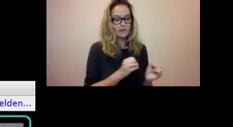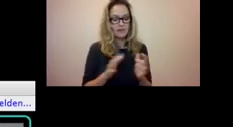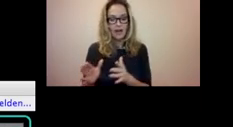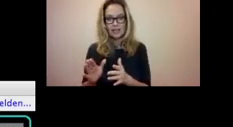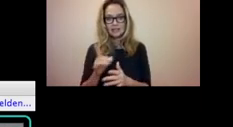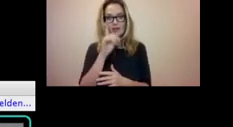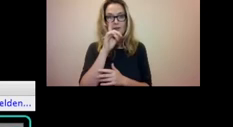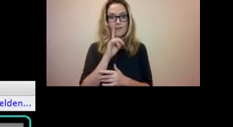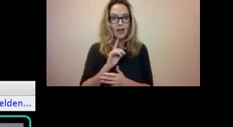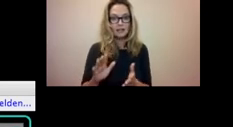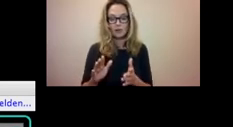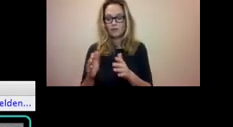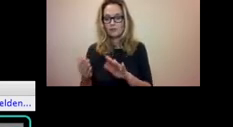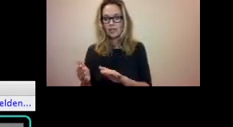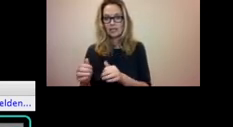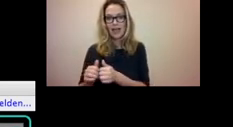echtscheiding, dat was wel genoeg.